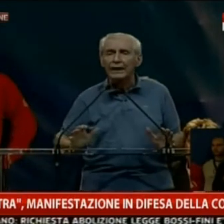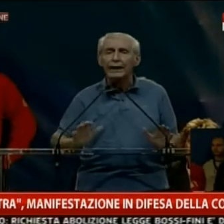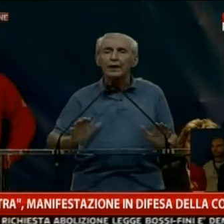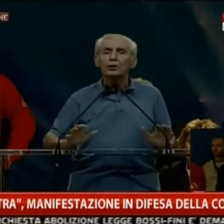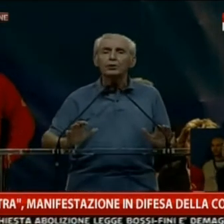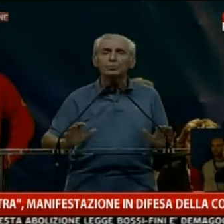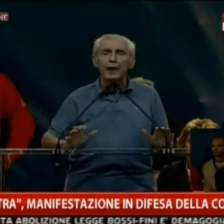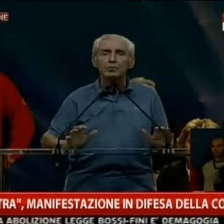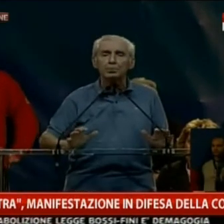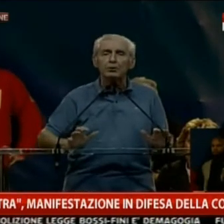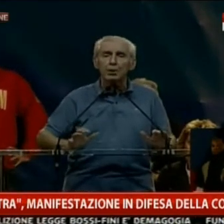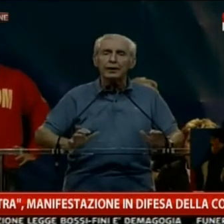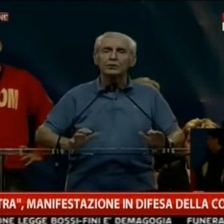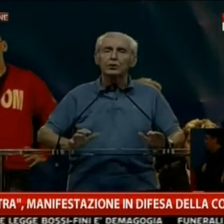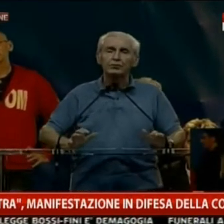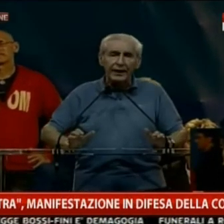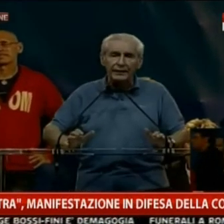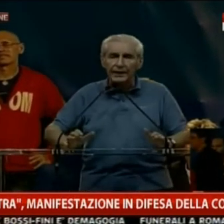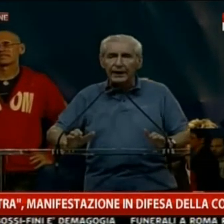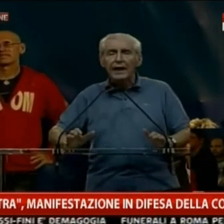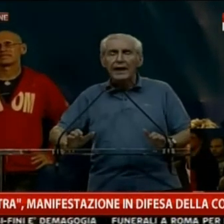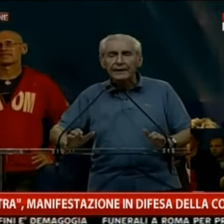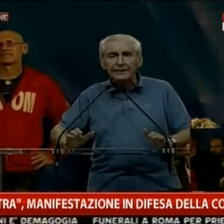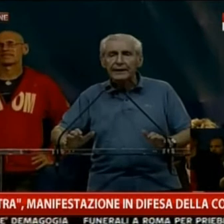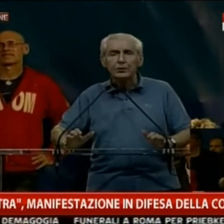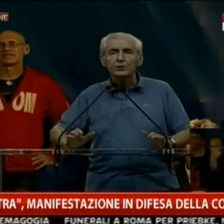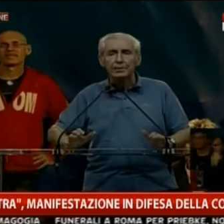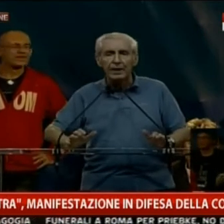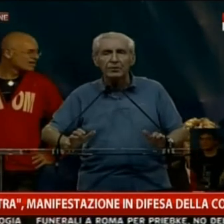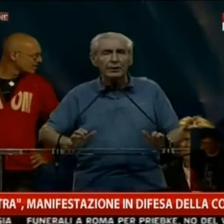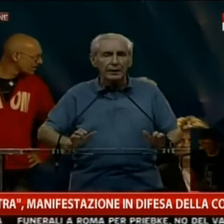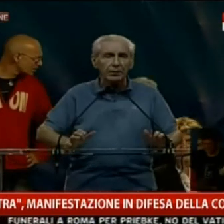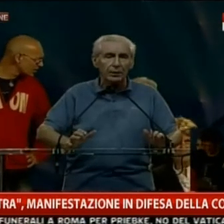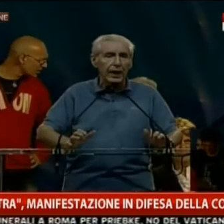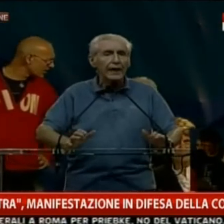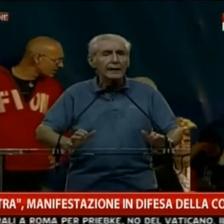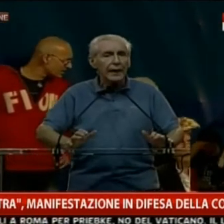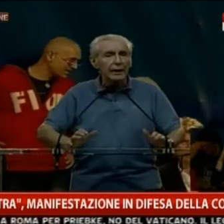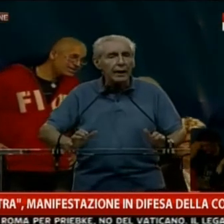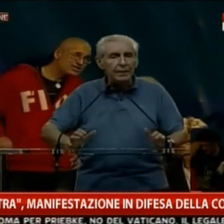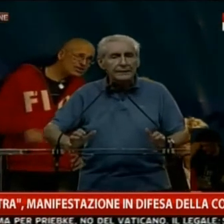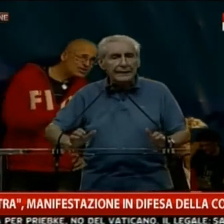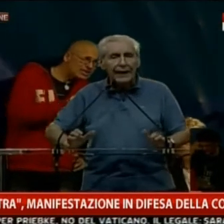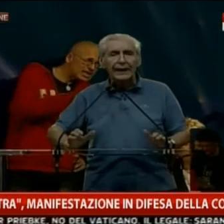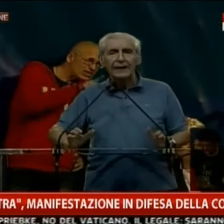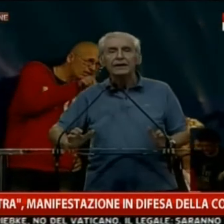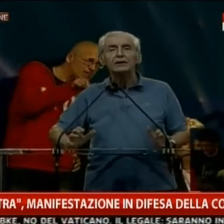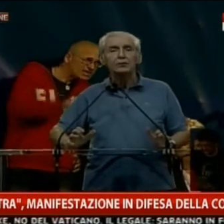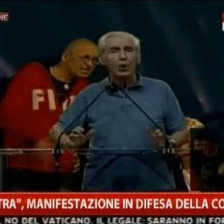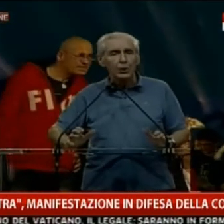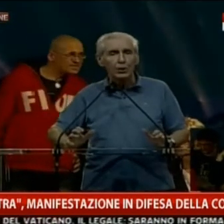sul quale noi dobbiamo per un momento riflettere ed essere consapevoli allora che